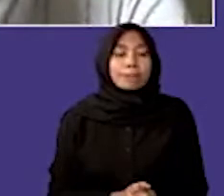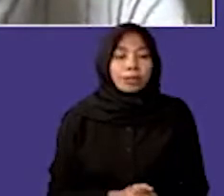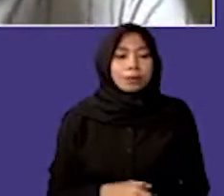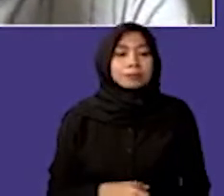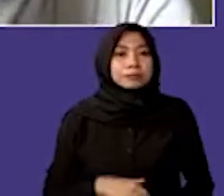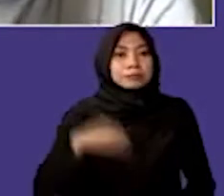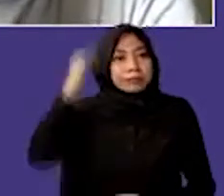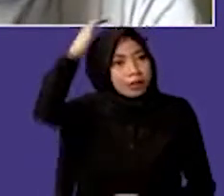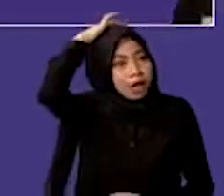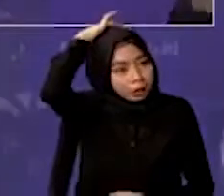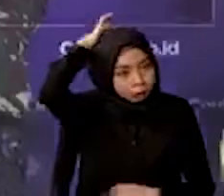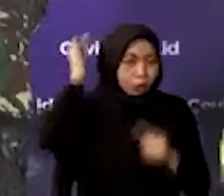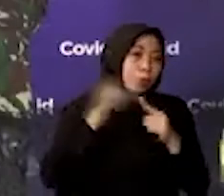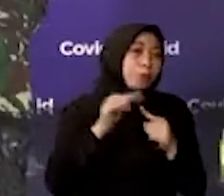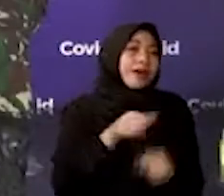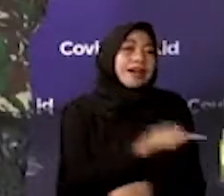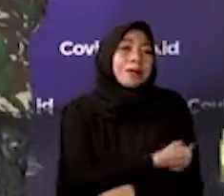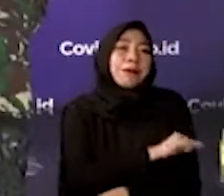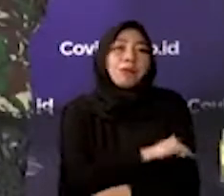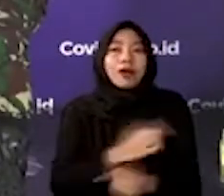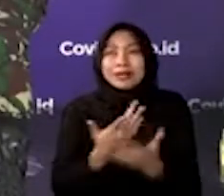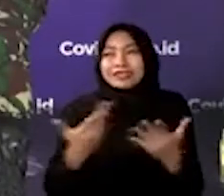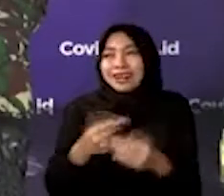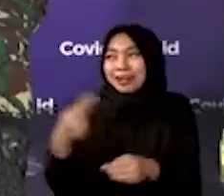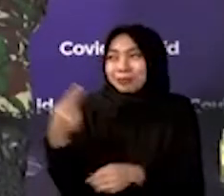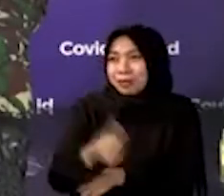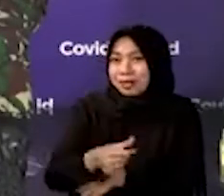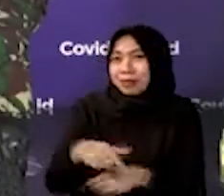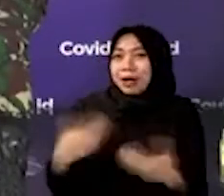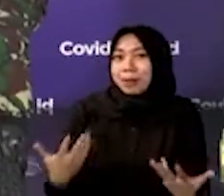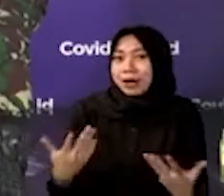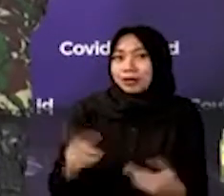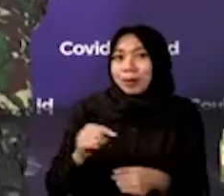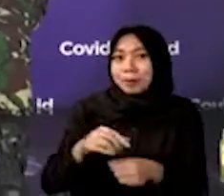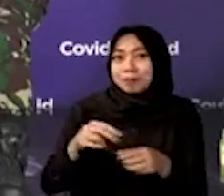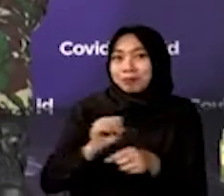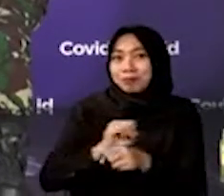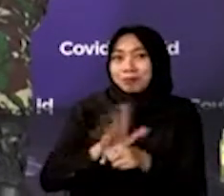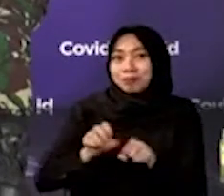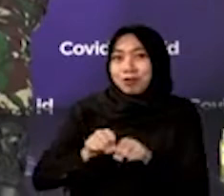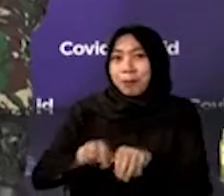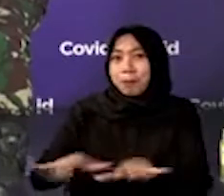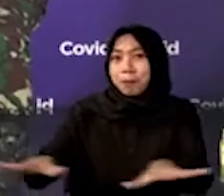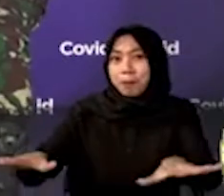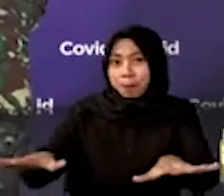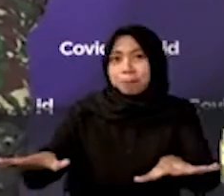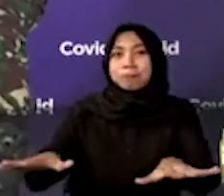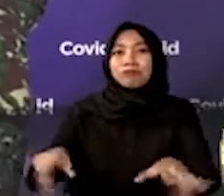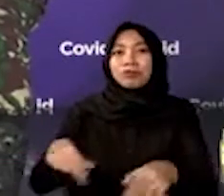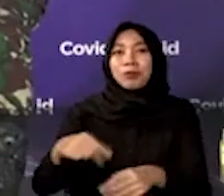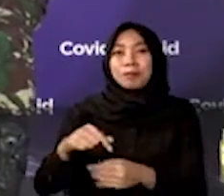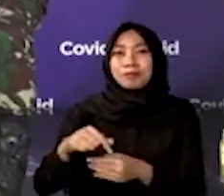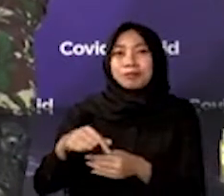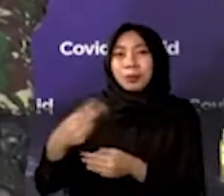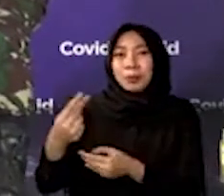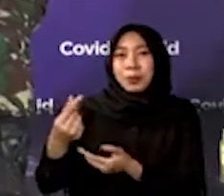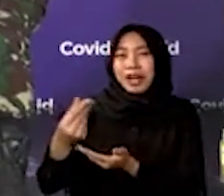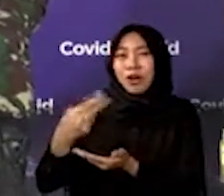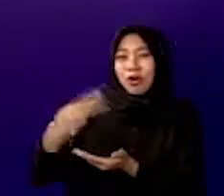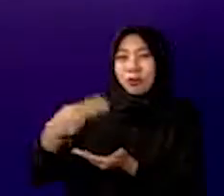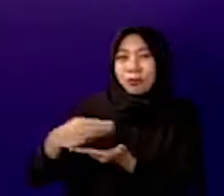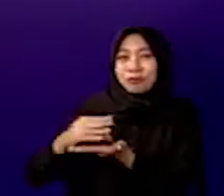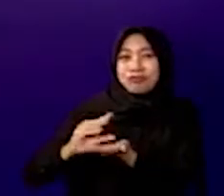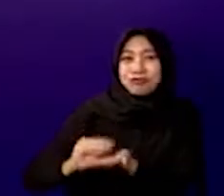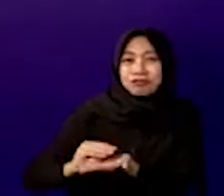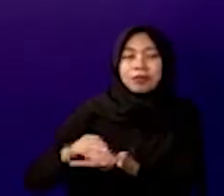apa daya beli masyarakat itu yang menurun karena pandemi ini apa yang harus dilakukan dan Apa langkah pemerintah sendiri jadi